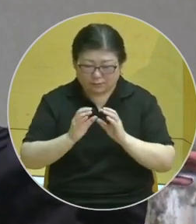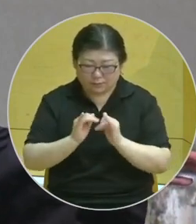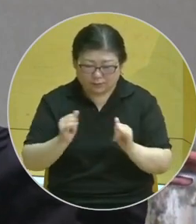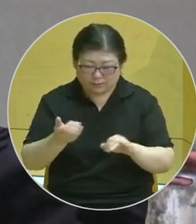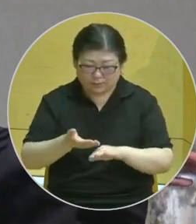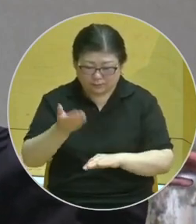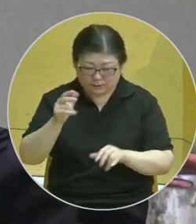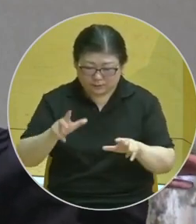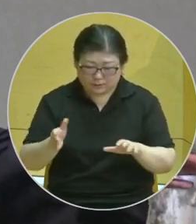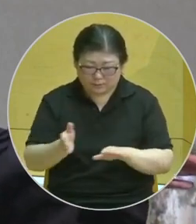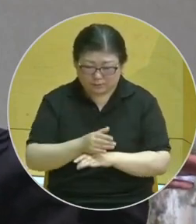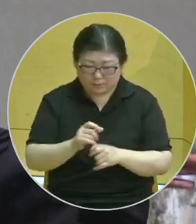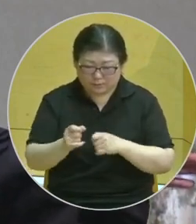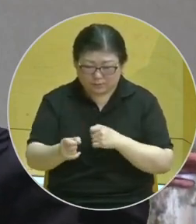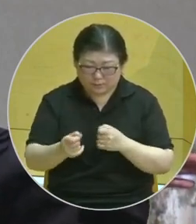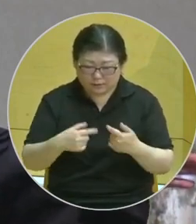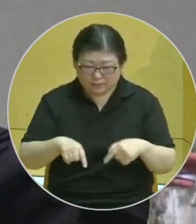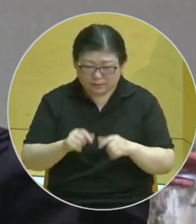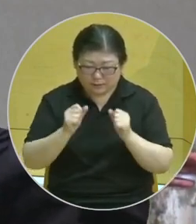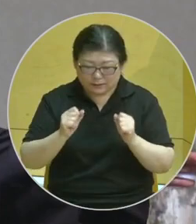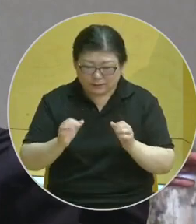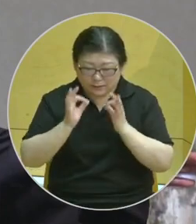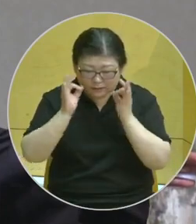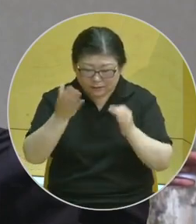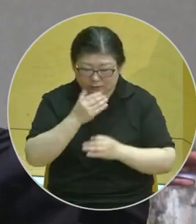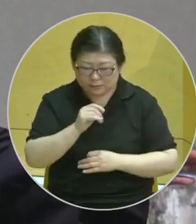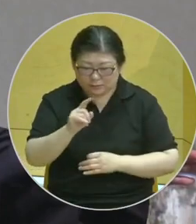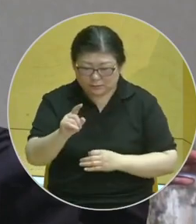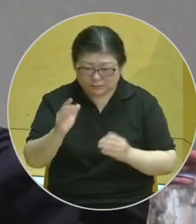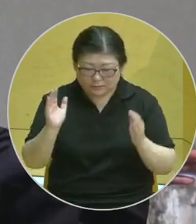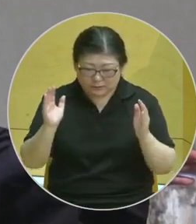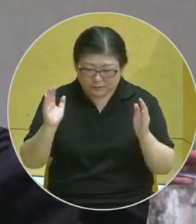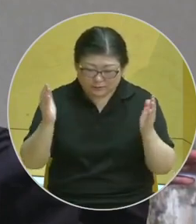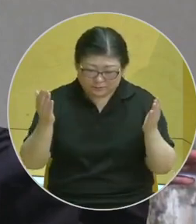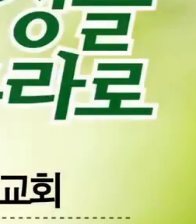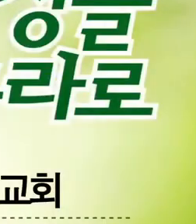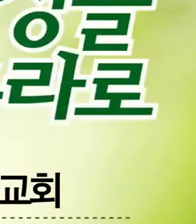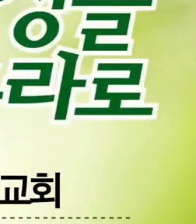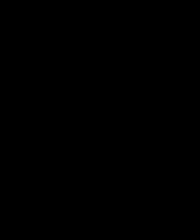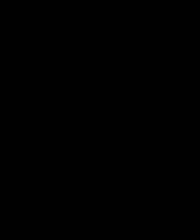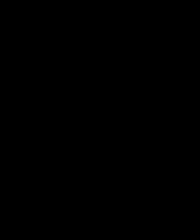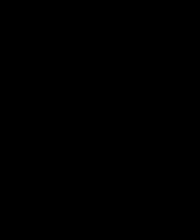지구 대응까지 함께 하시기를 간절히 추거나 없나이다 아멘